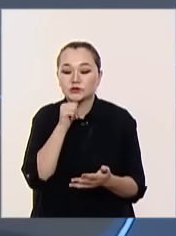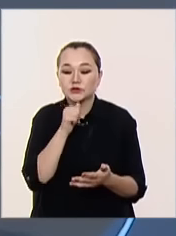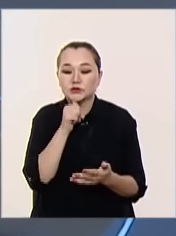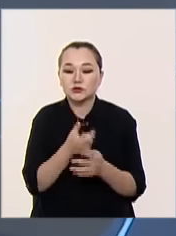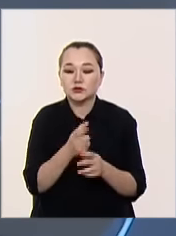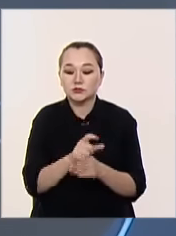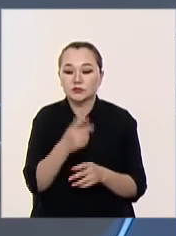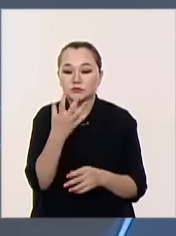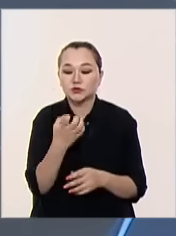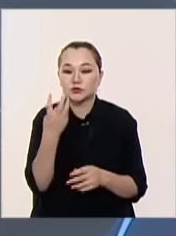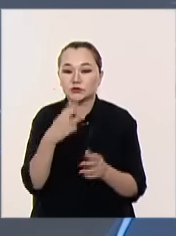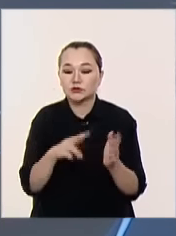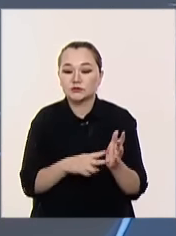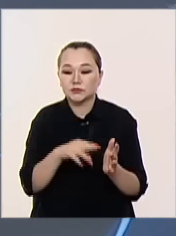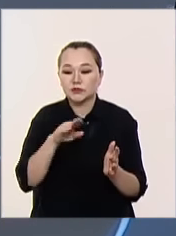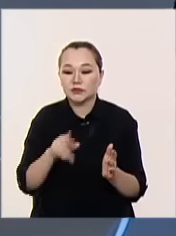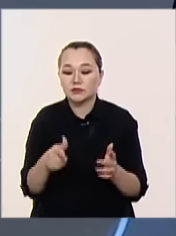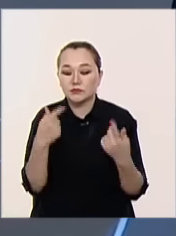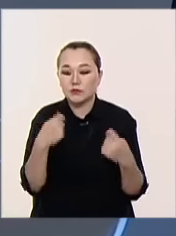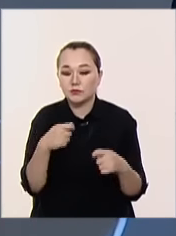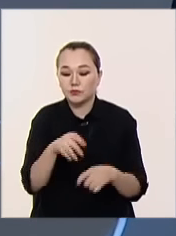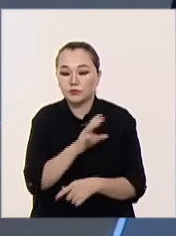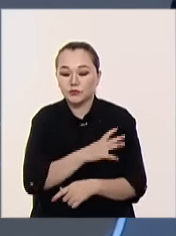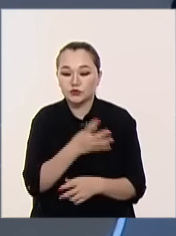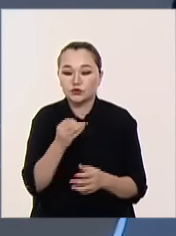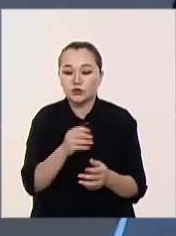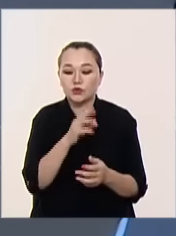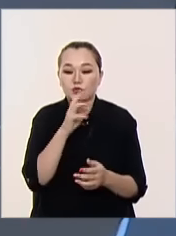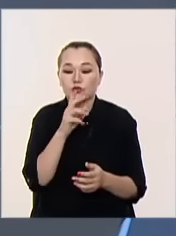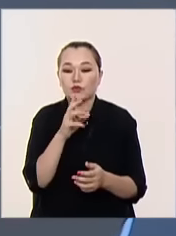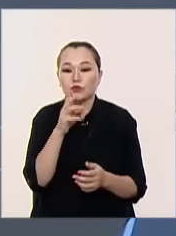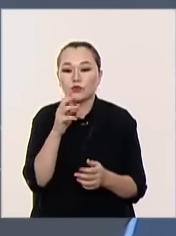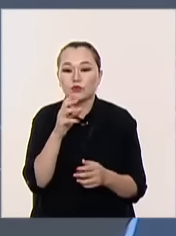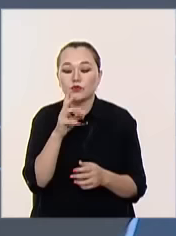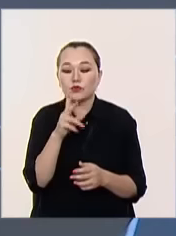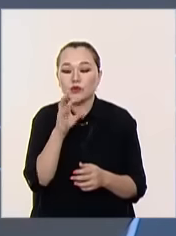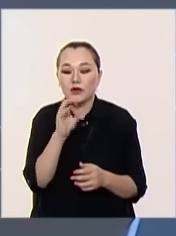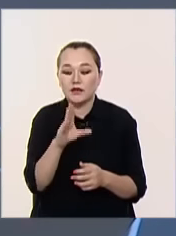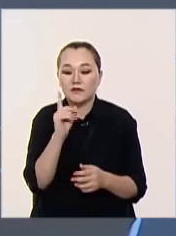келісі 537 теңгеден сатылған. Одан кейін Қонаев қаласында қанттың келісі